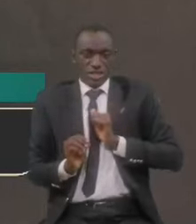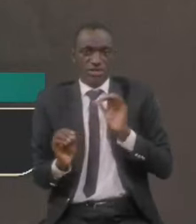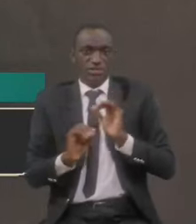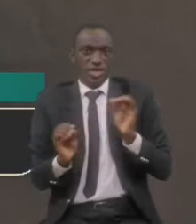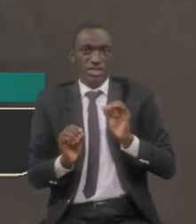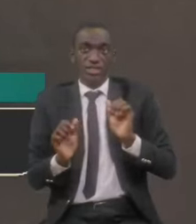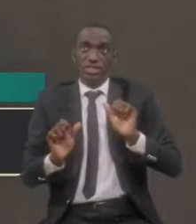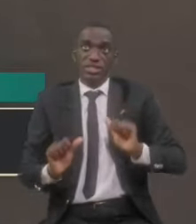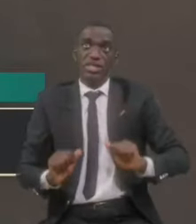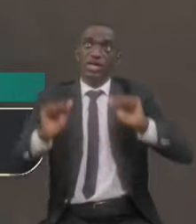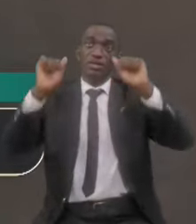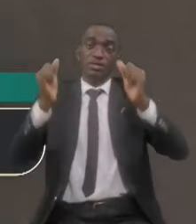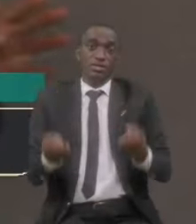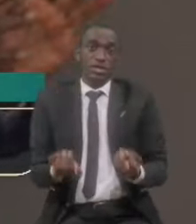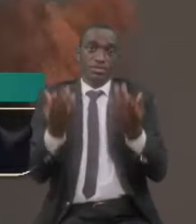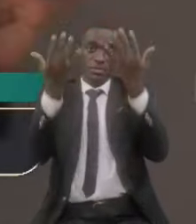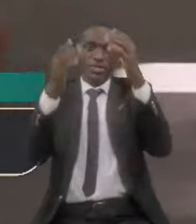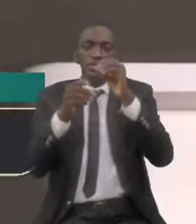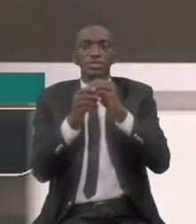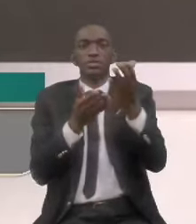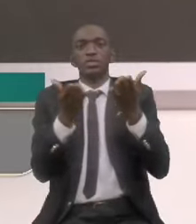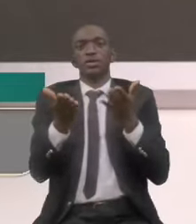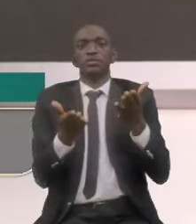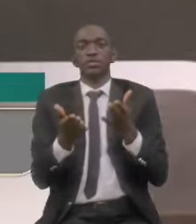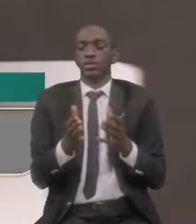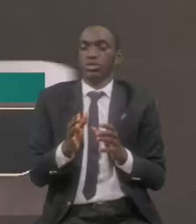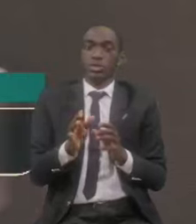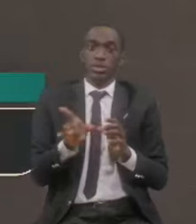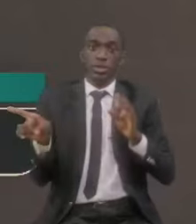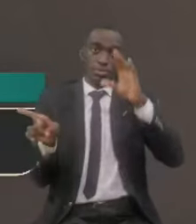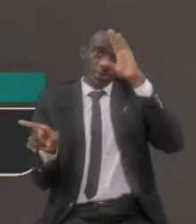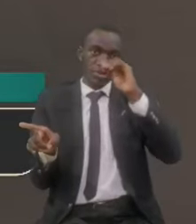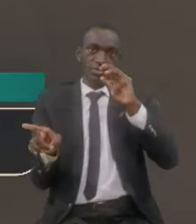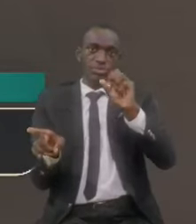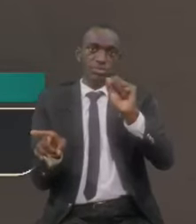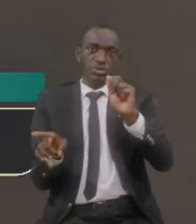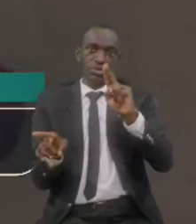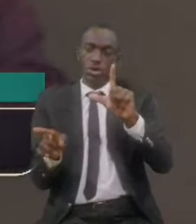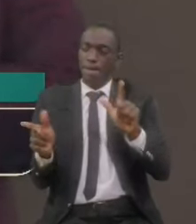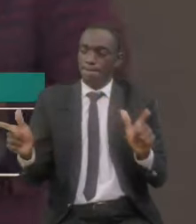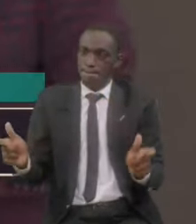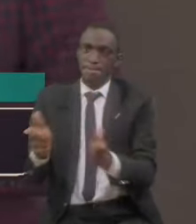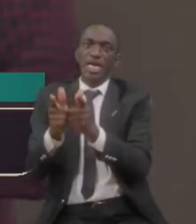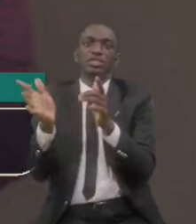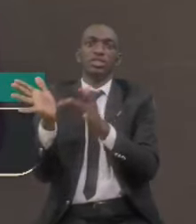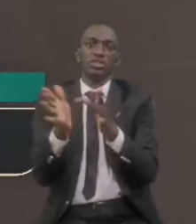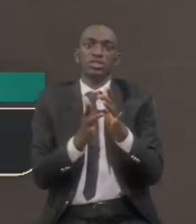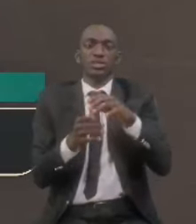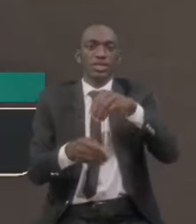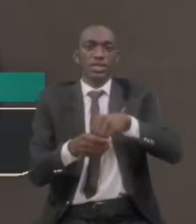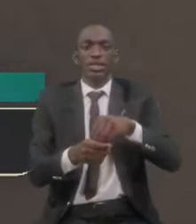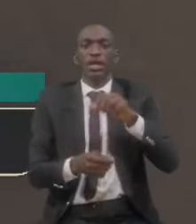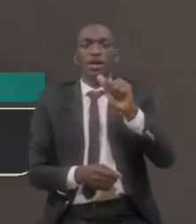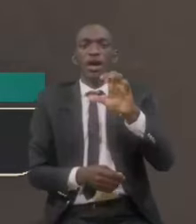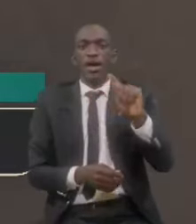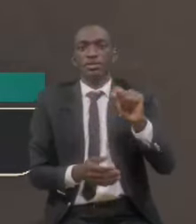Il a rencontré le Seigneur en Actes chapitre 9. Et dans le verset 6, il a dit au